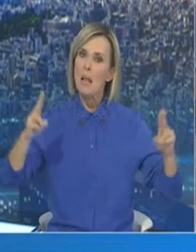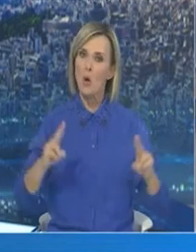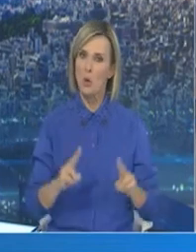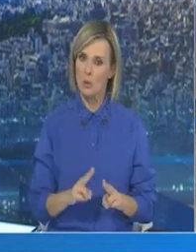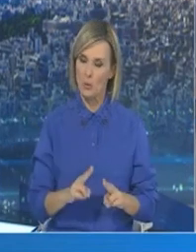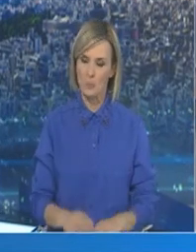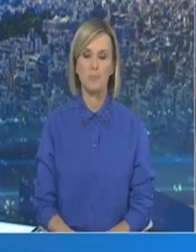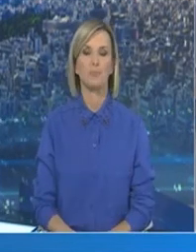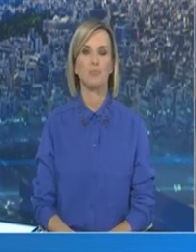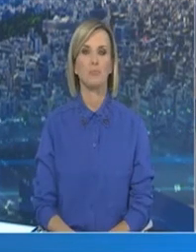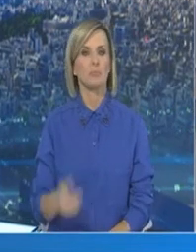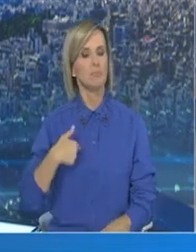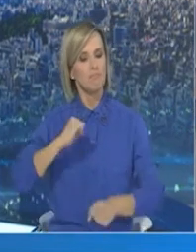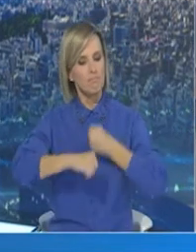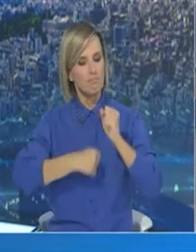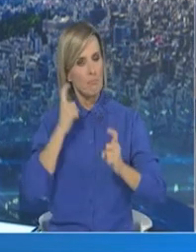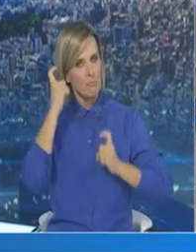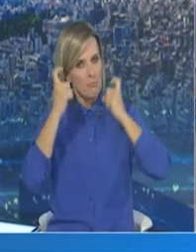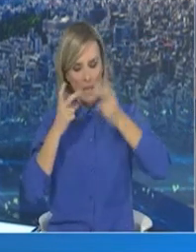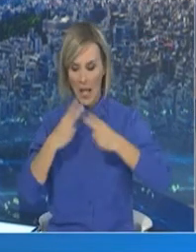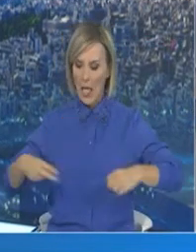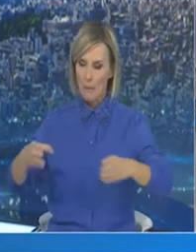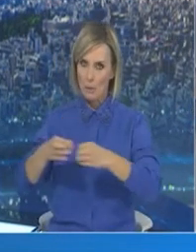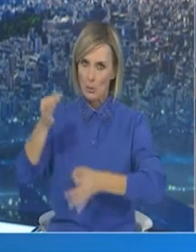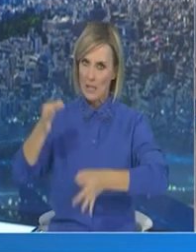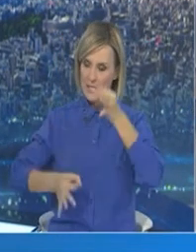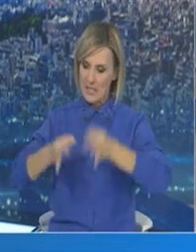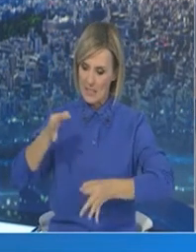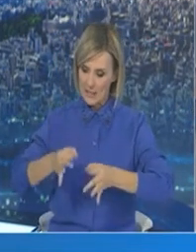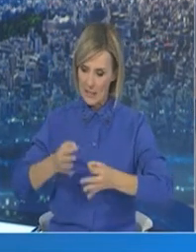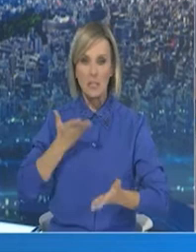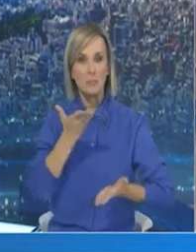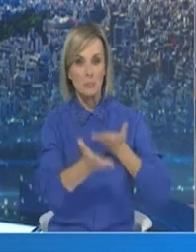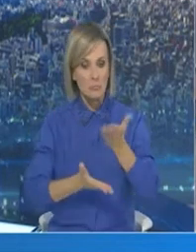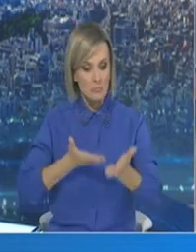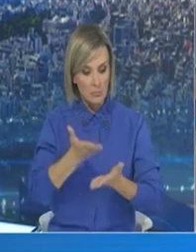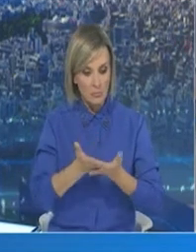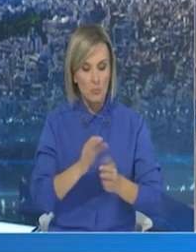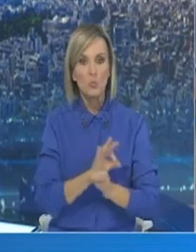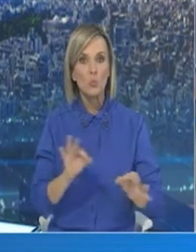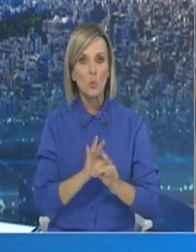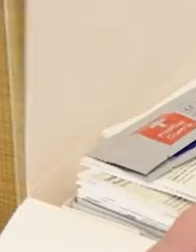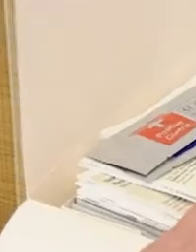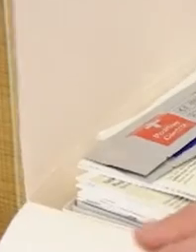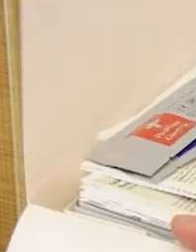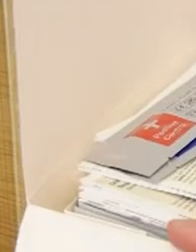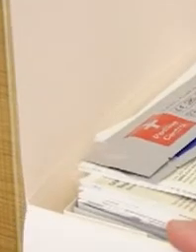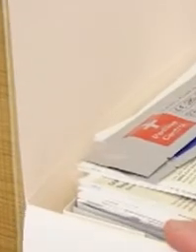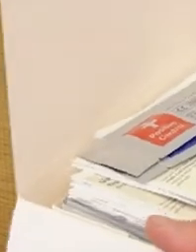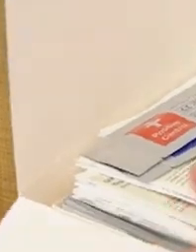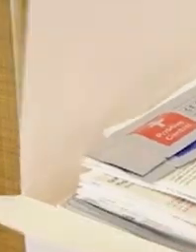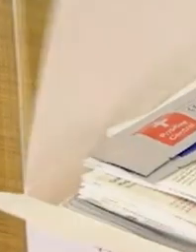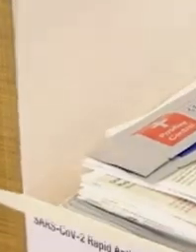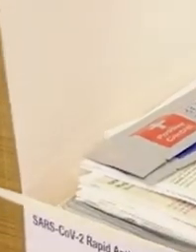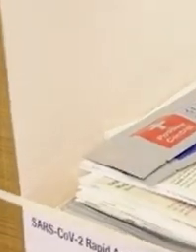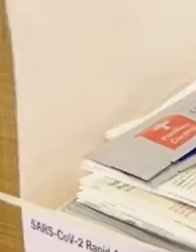πληθυσμού, θα προσαρμόζονται και οι εισηγήσεις της Επιτροπής μας, έτσι ώστε όλοι μας να αποκτήσουμε μεγαλύτερους βαθμούς ελευθερίας. Την βούληση της